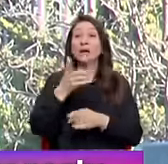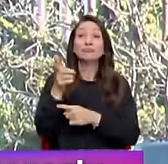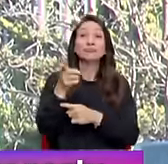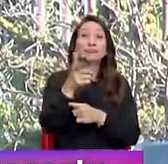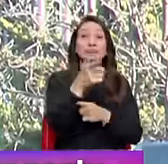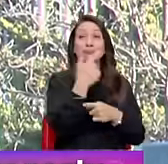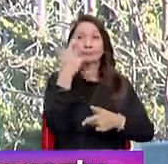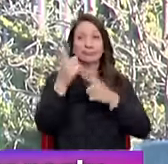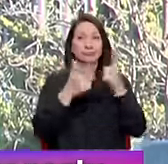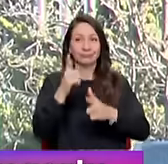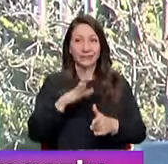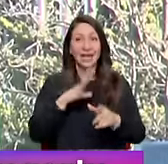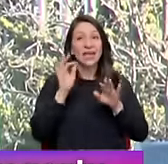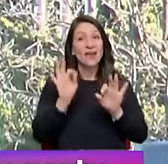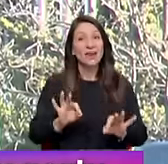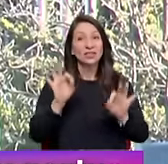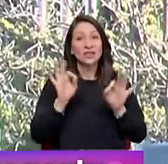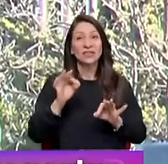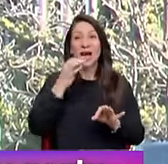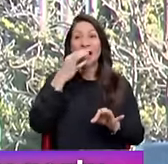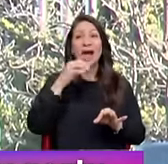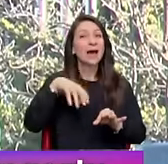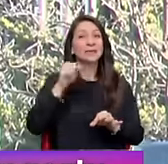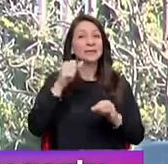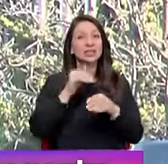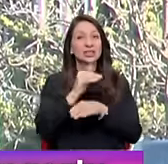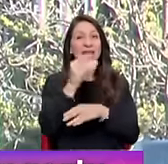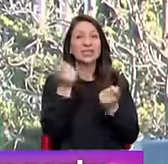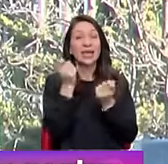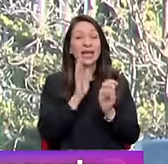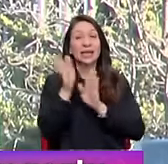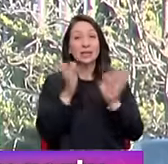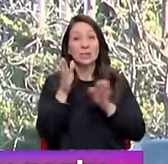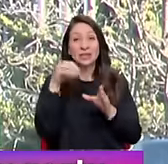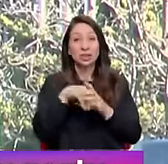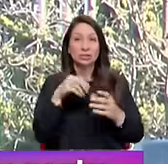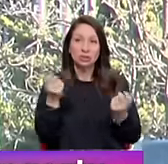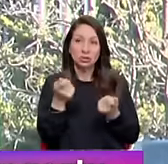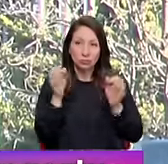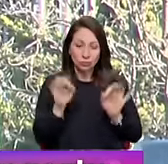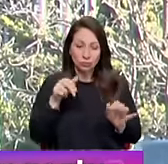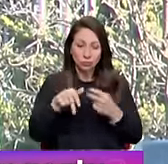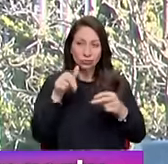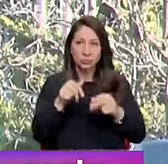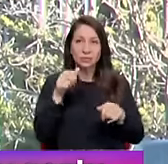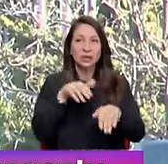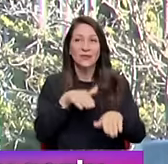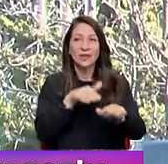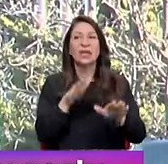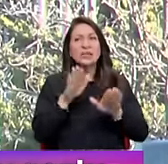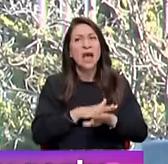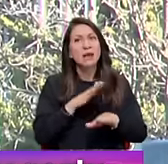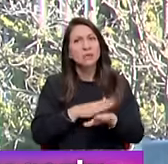da görüntüler geliyor. Yavaş yavaş başkentler işlerine ulaşabilmek için de yollara düştüler. Trafiğin sakin olduğunu